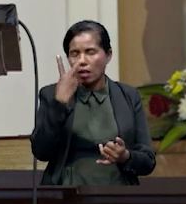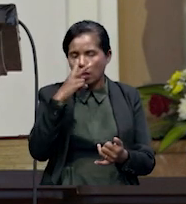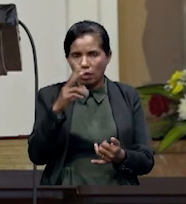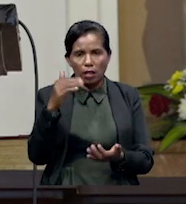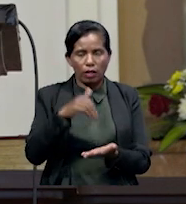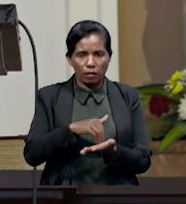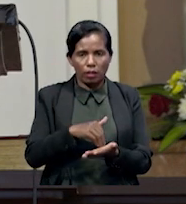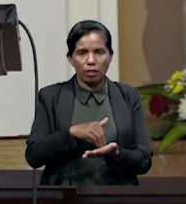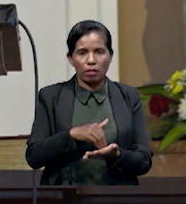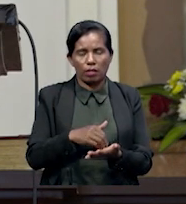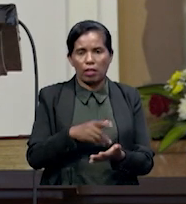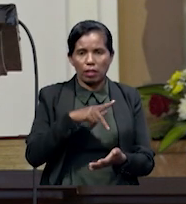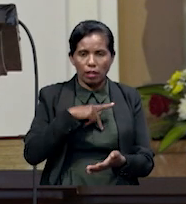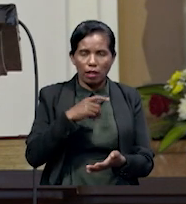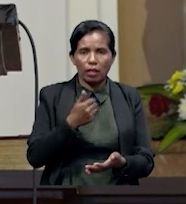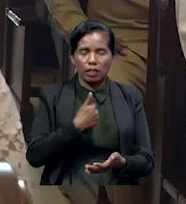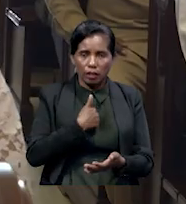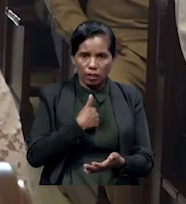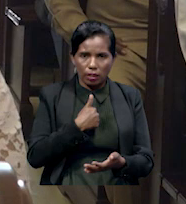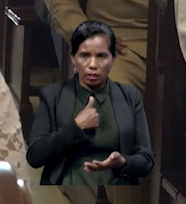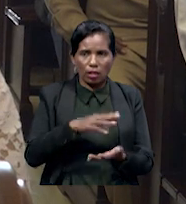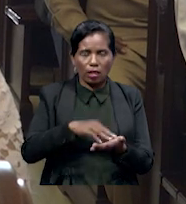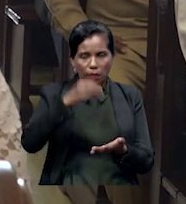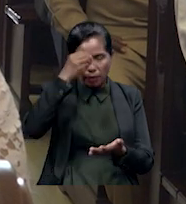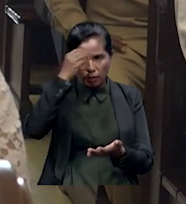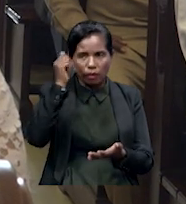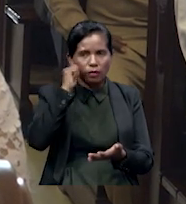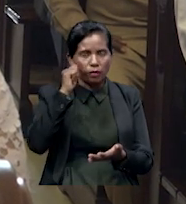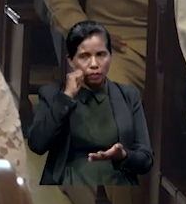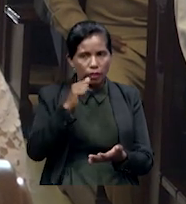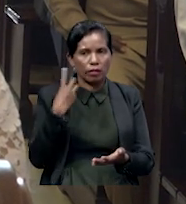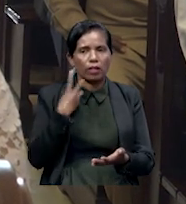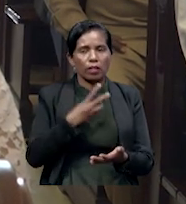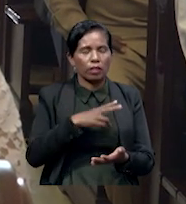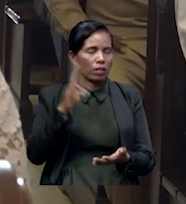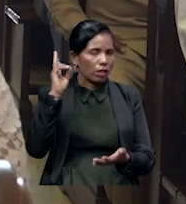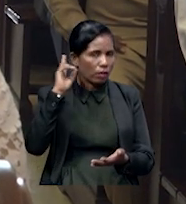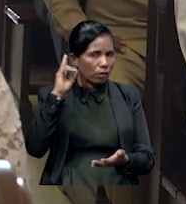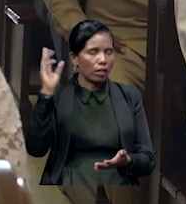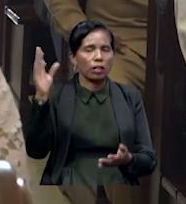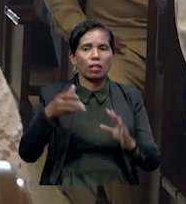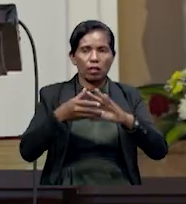at aprende husi feto nebe o interona i aikna noik.